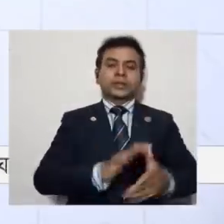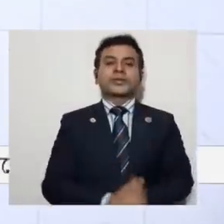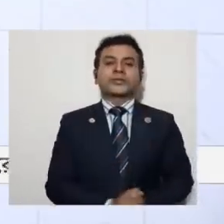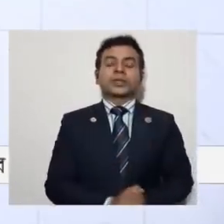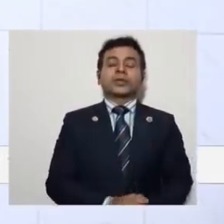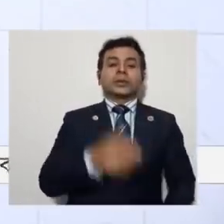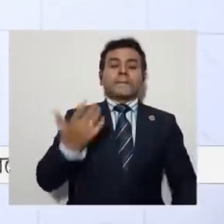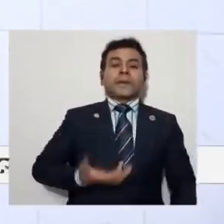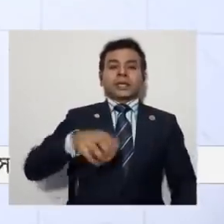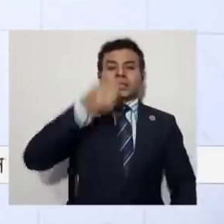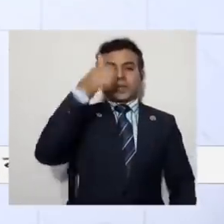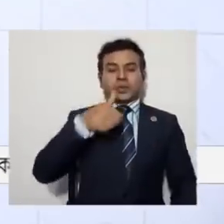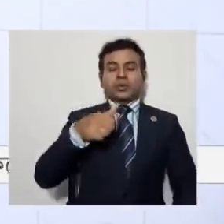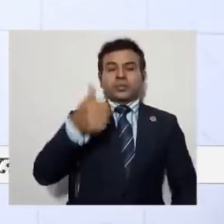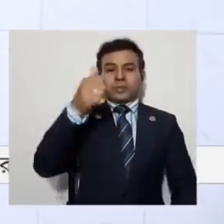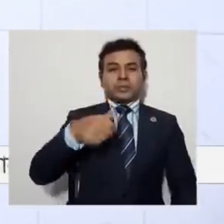41,933 জন।